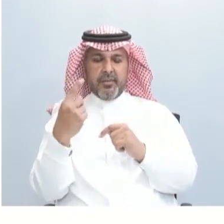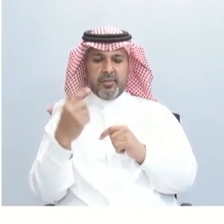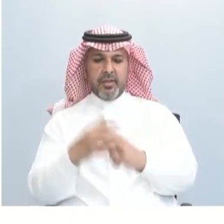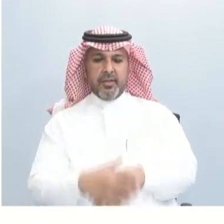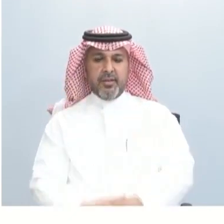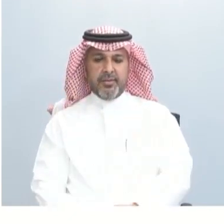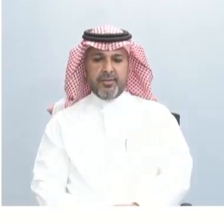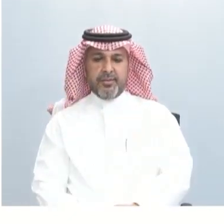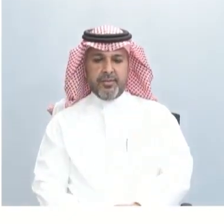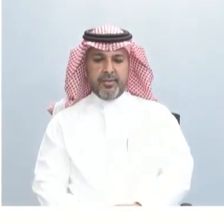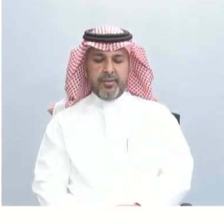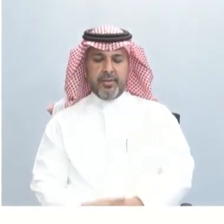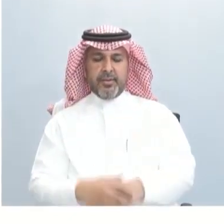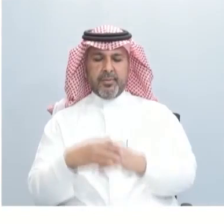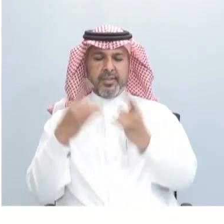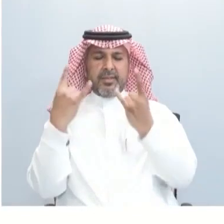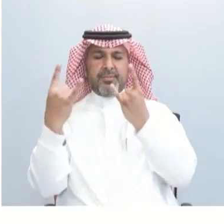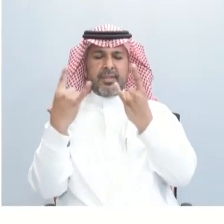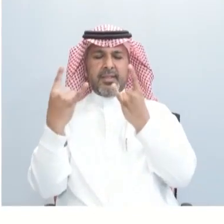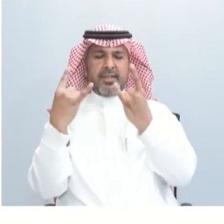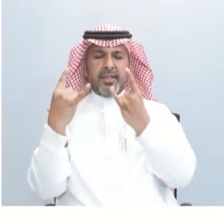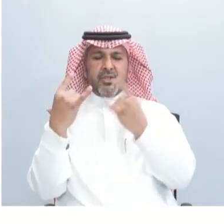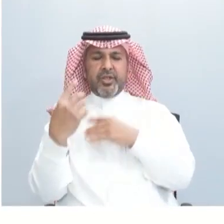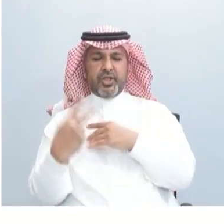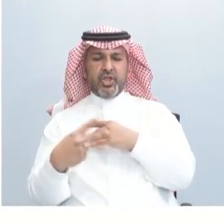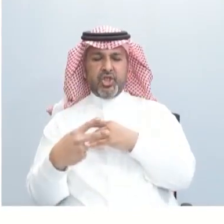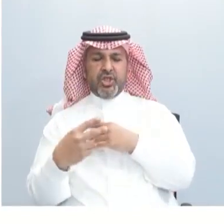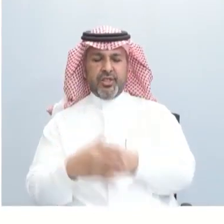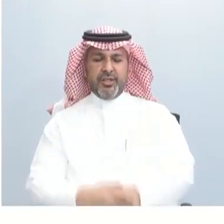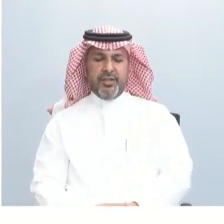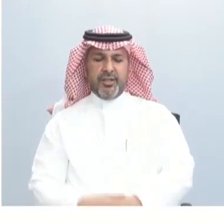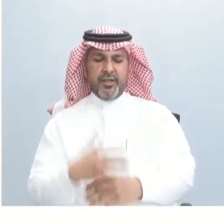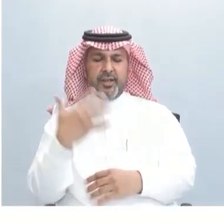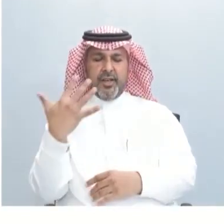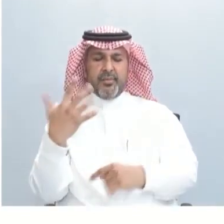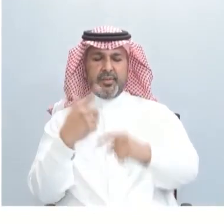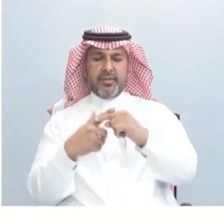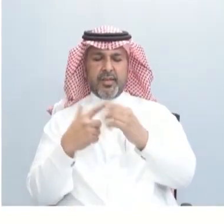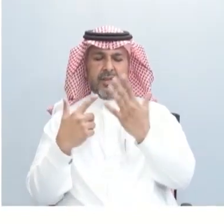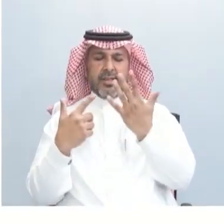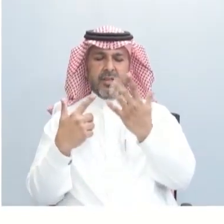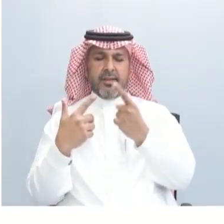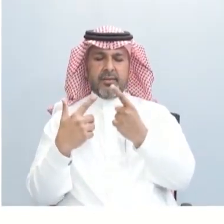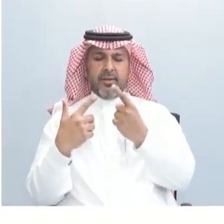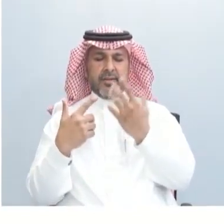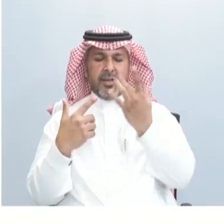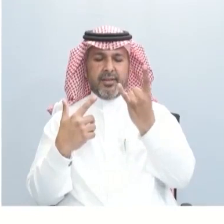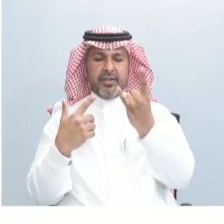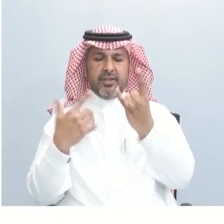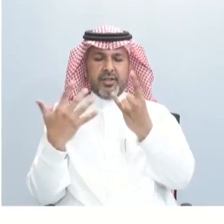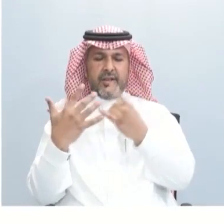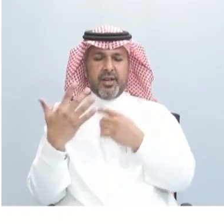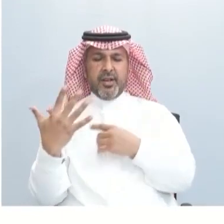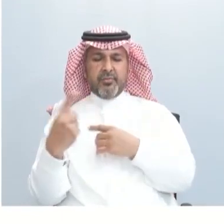بعدين 5 10 راح يعطينا 15 بعدين 10ز 10 راح يعطينا 20 بعدين